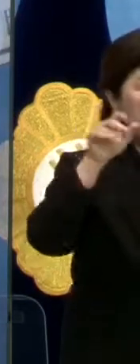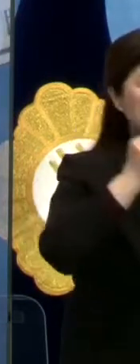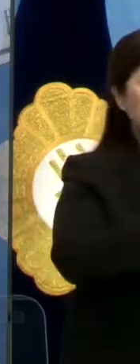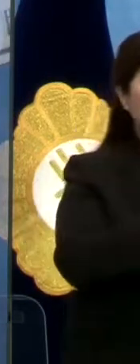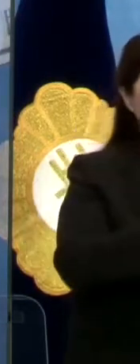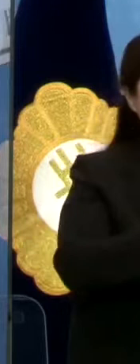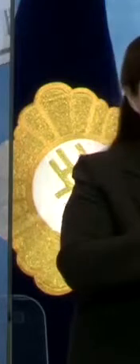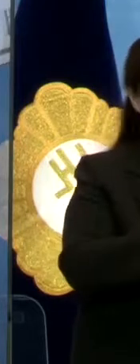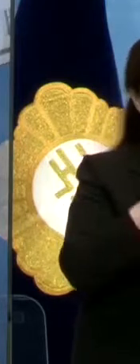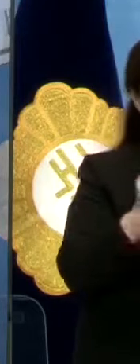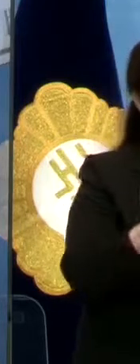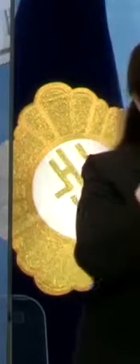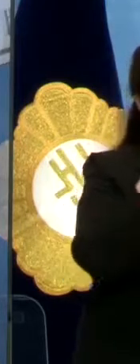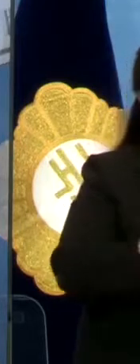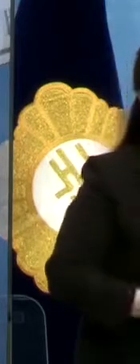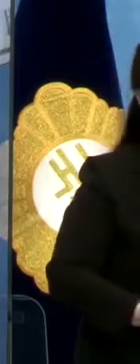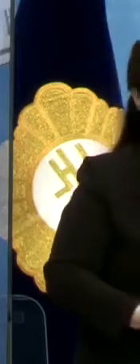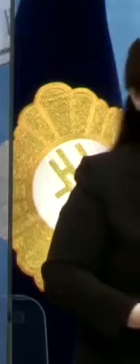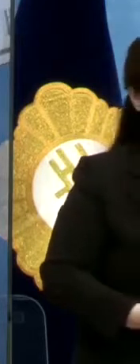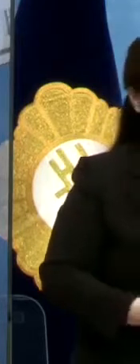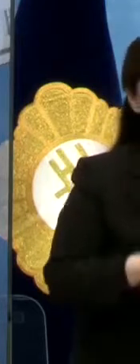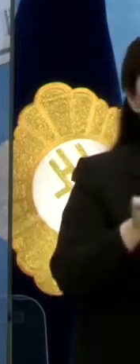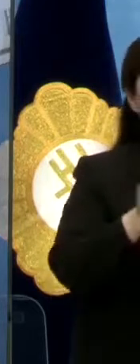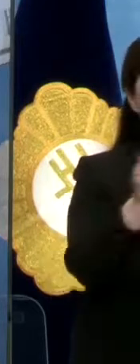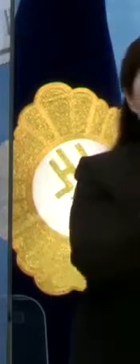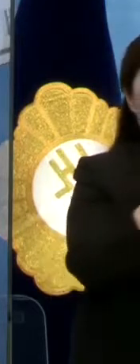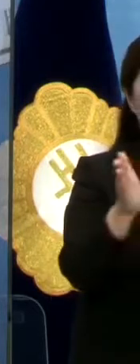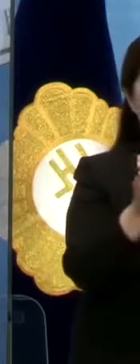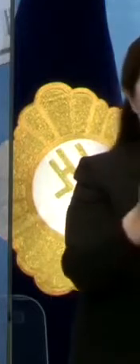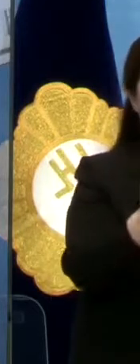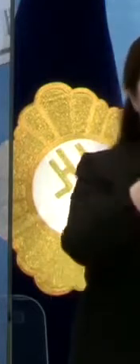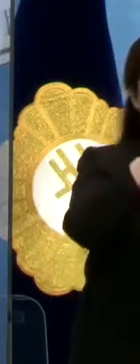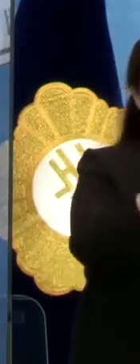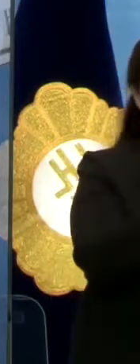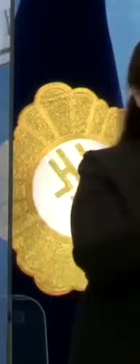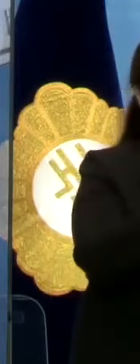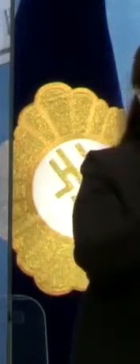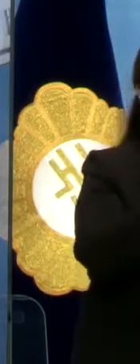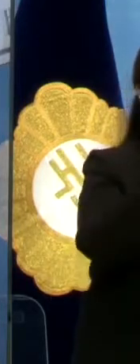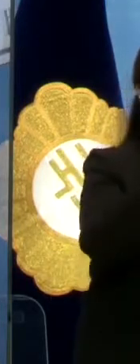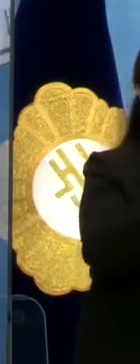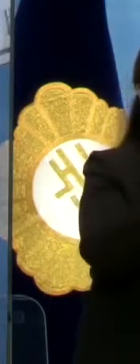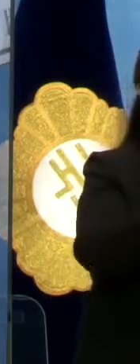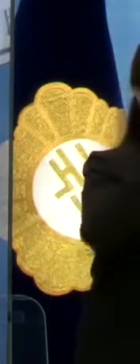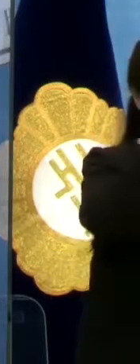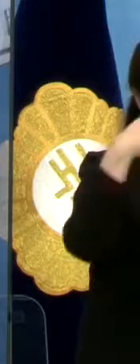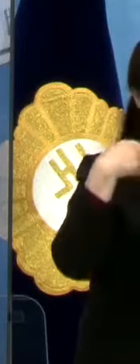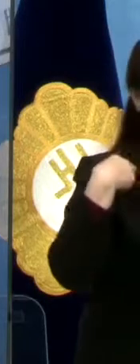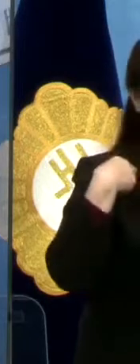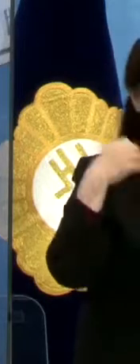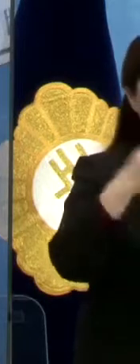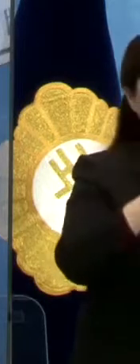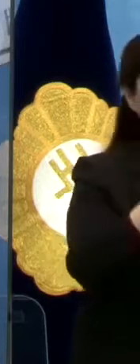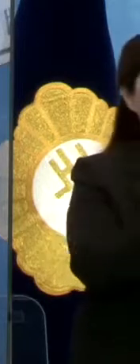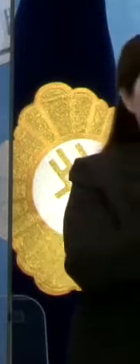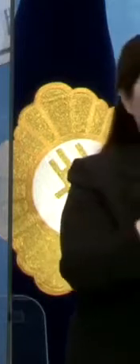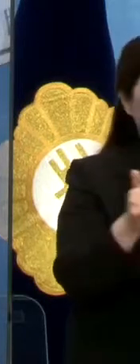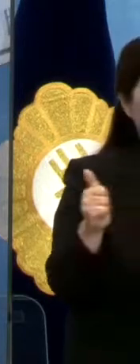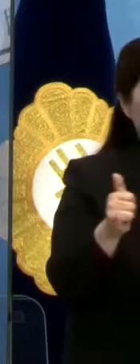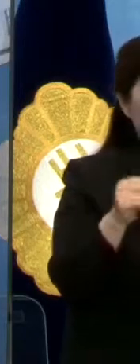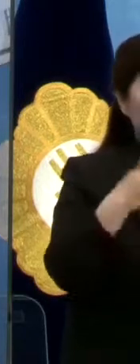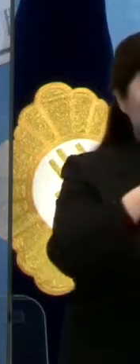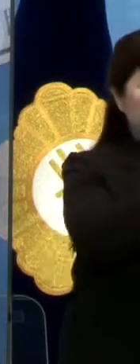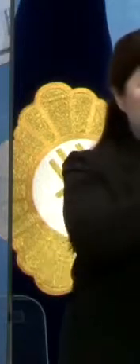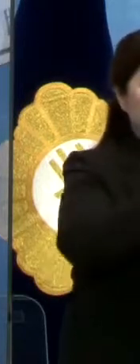2017년에 시작되었습니다. 당시 전남 고흥군청 종기근 군수님과 고흥 군민들 그리고